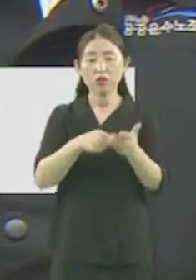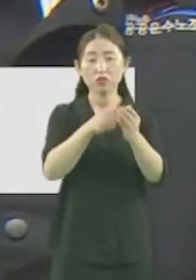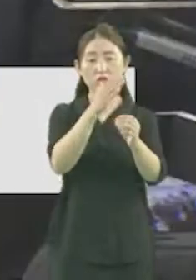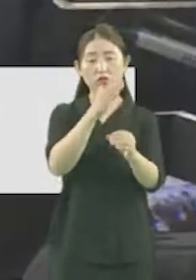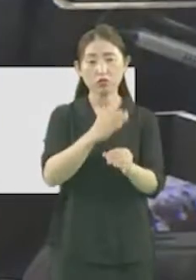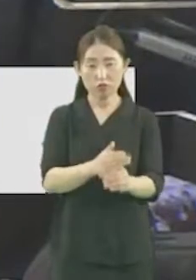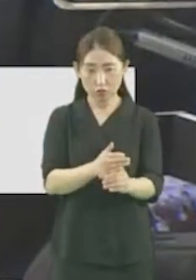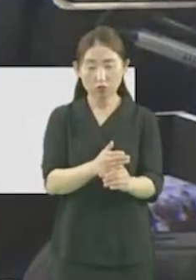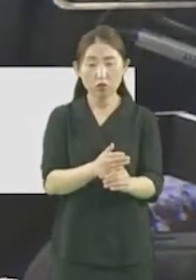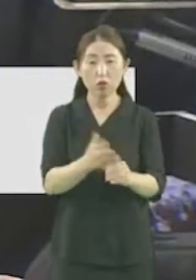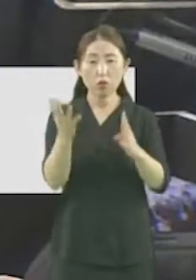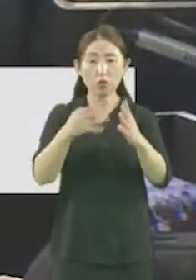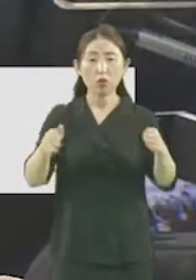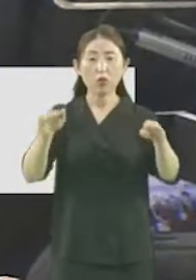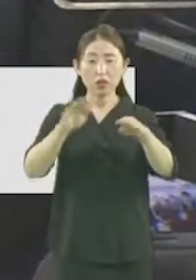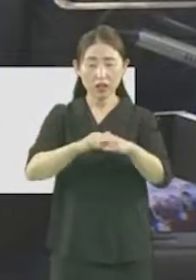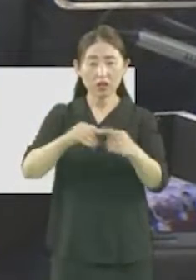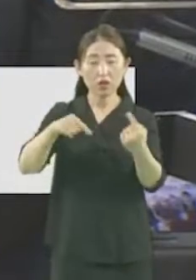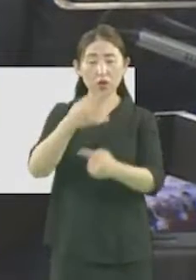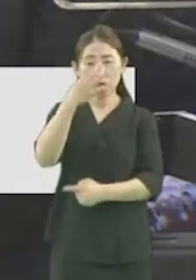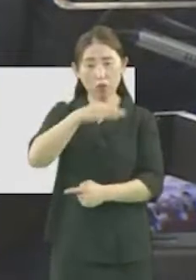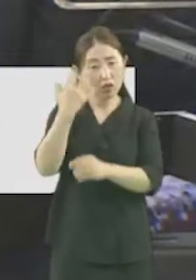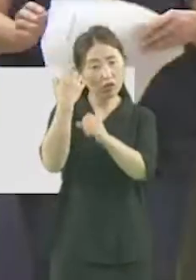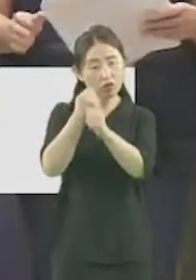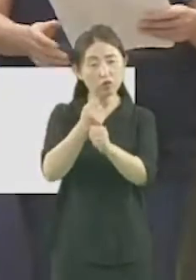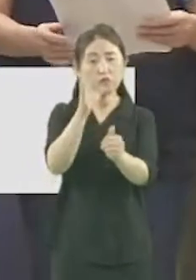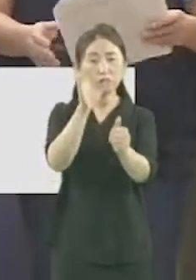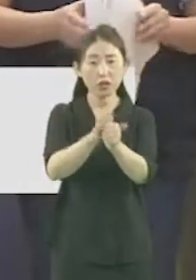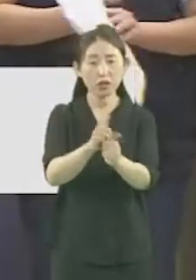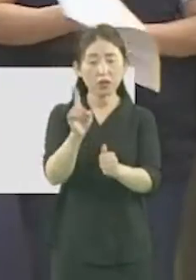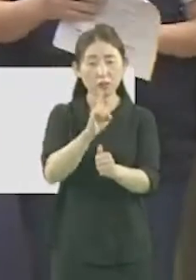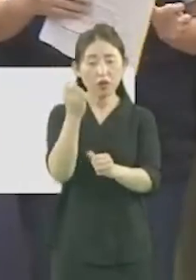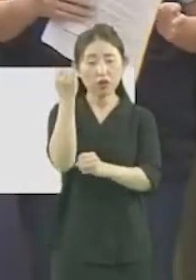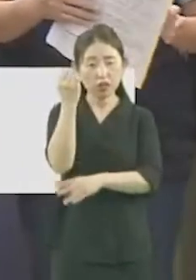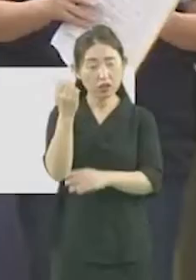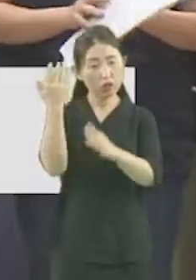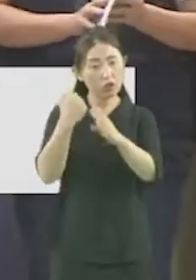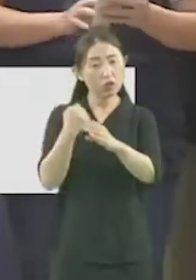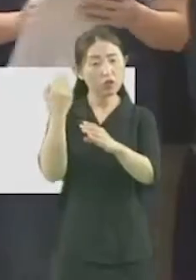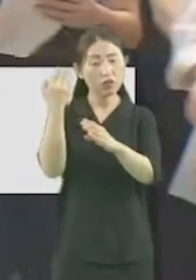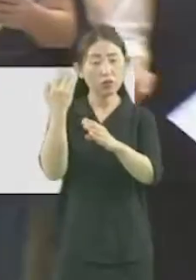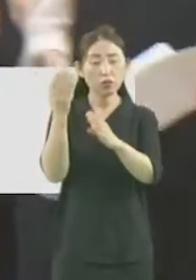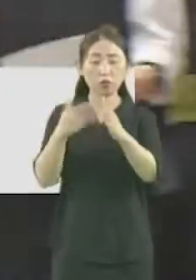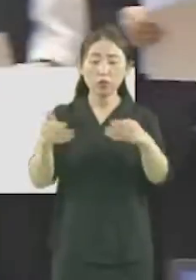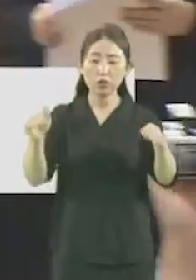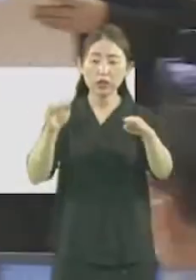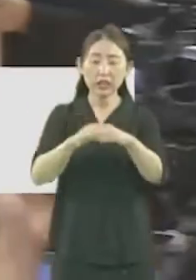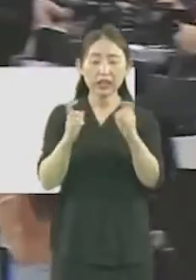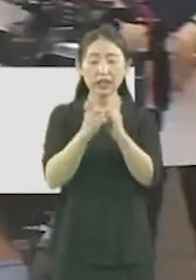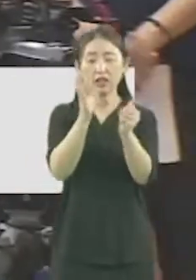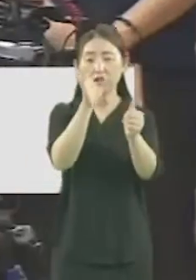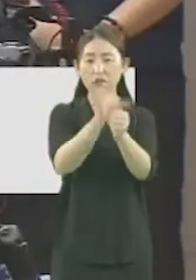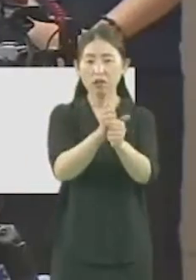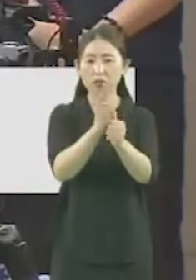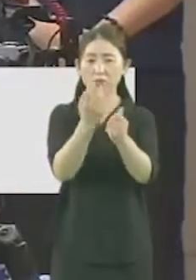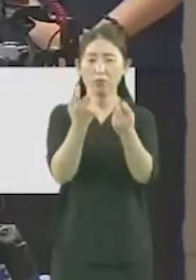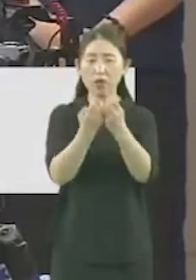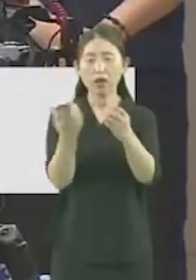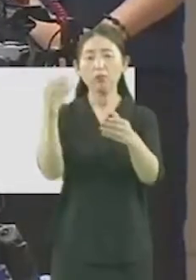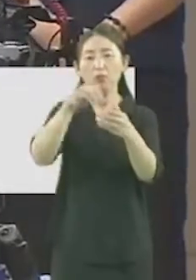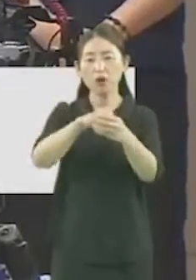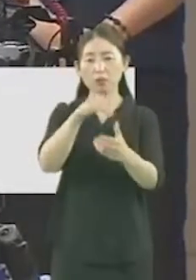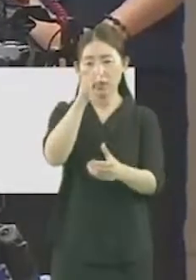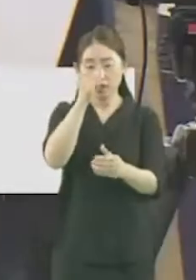충남도가 추진하는 공공기관 경영 효율화 연구 용역은 기존 공공기관의 역할을 민간에 위탁하는 방안을 포함하고